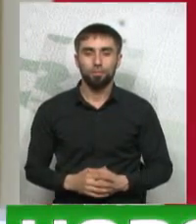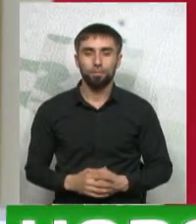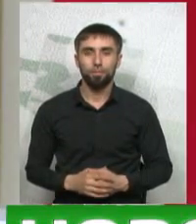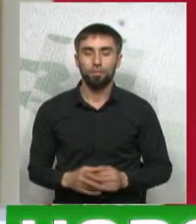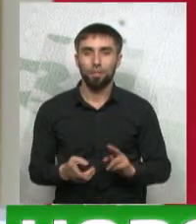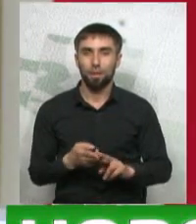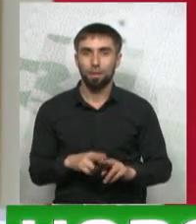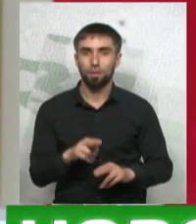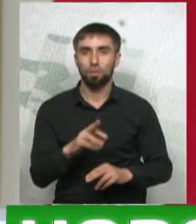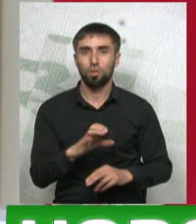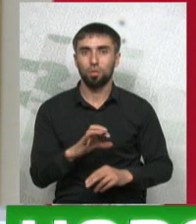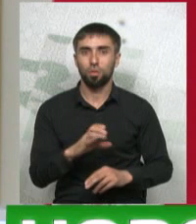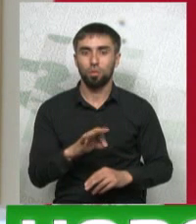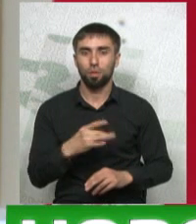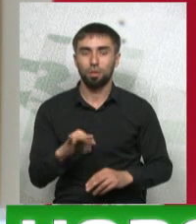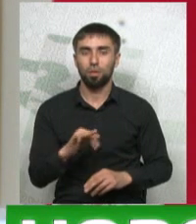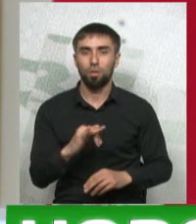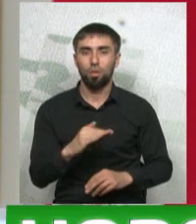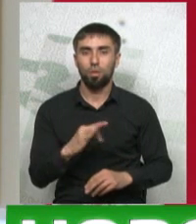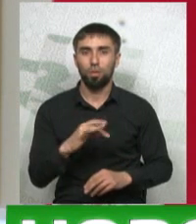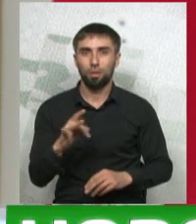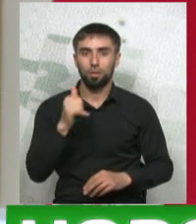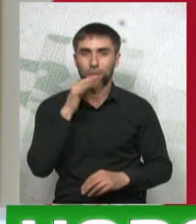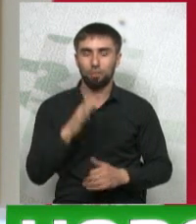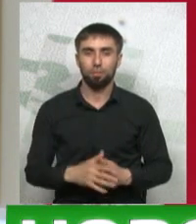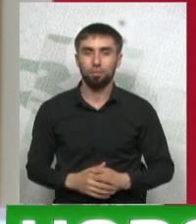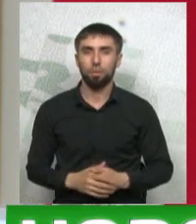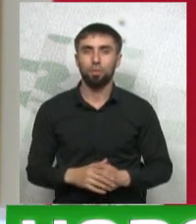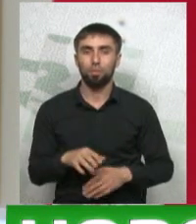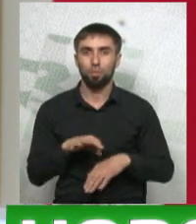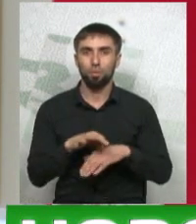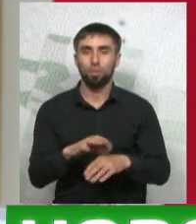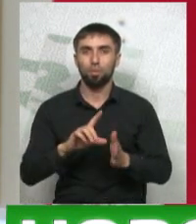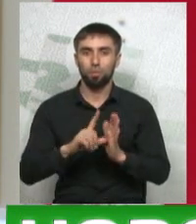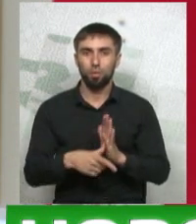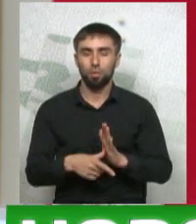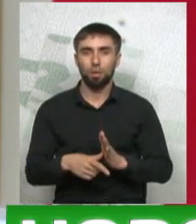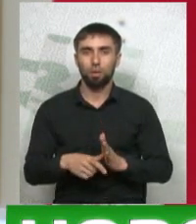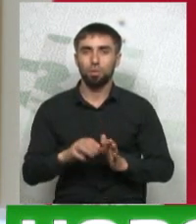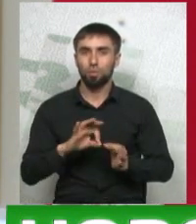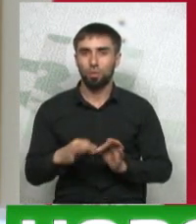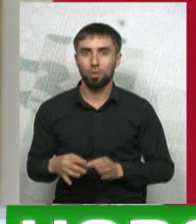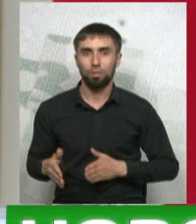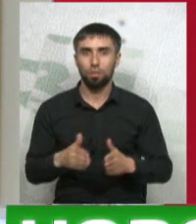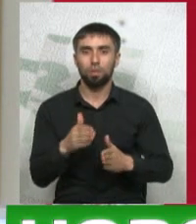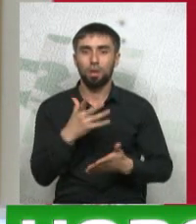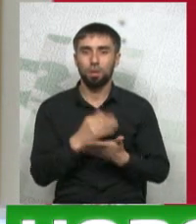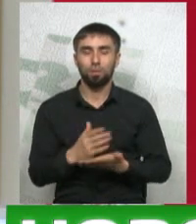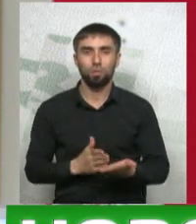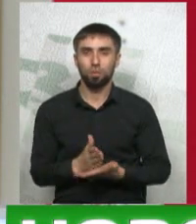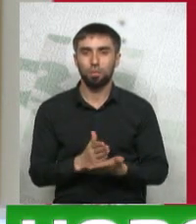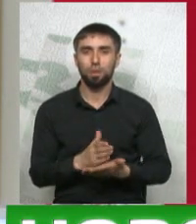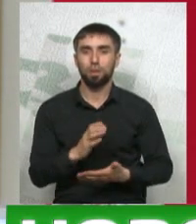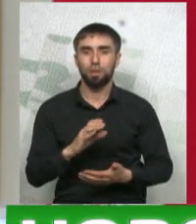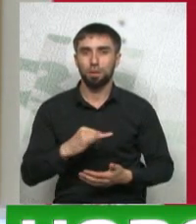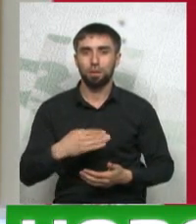Это достойный офицер, который прошел долгий, серьезный путь в своей службе. Все